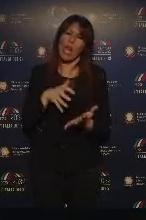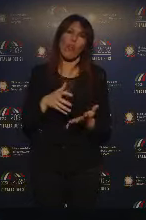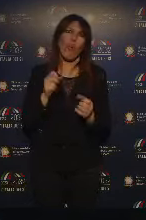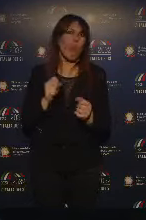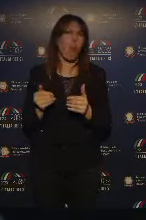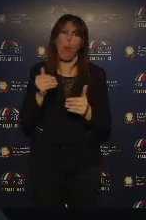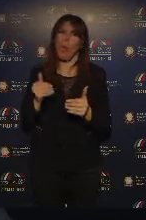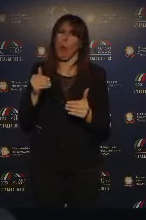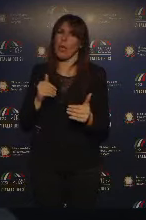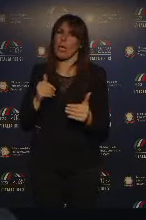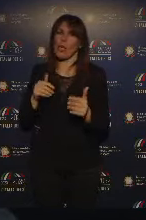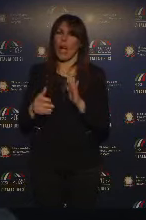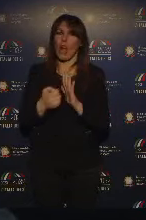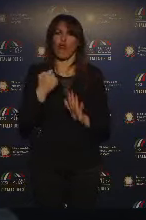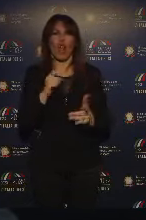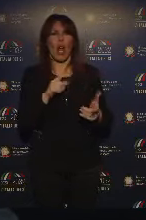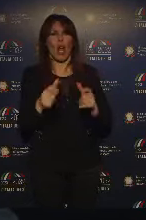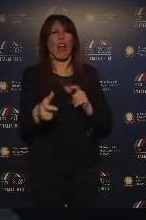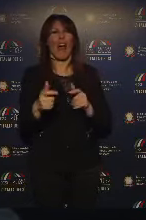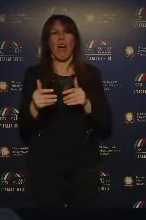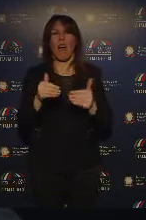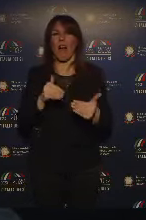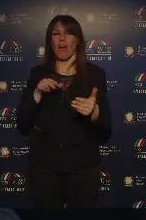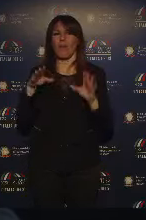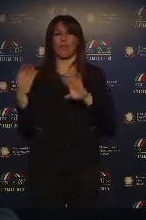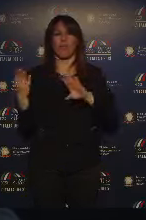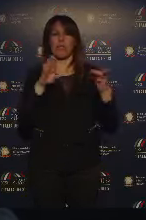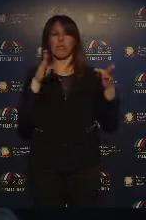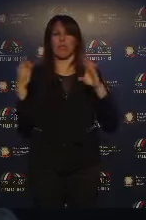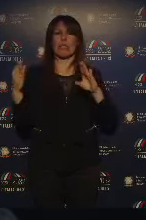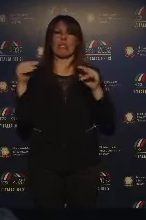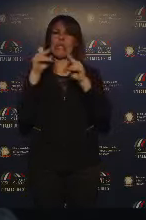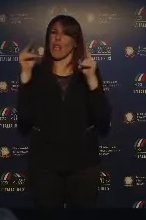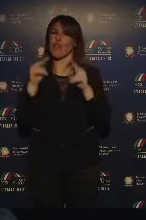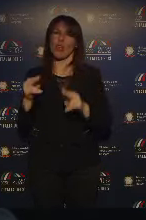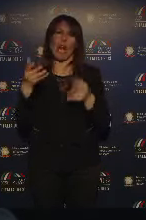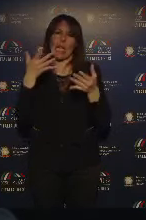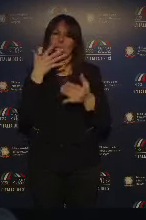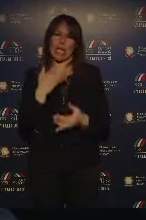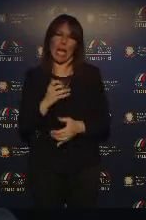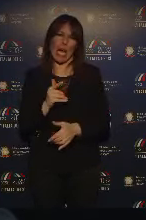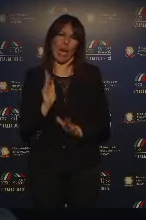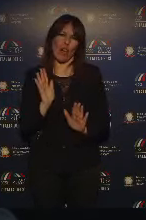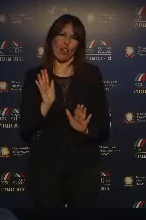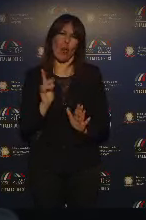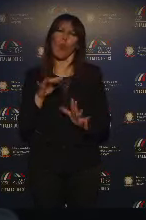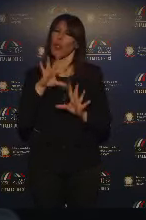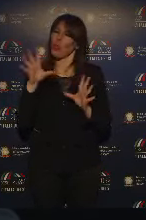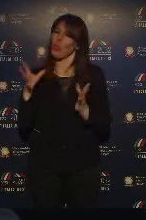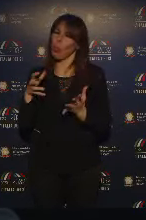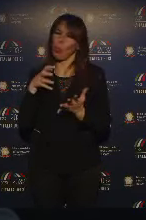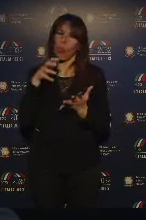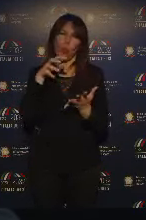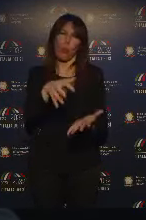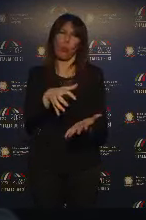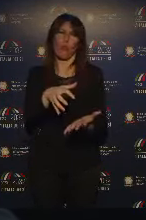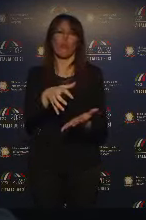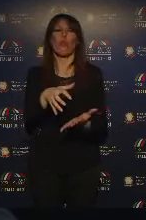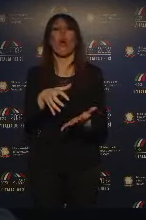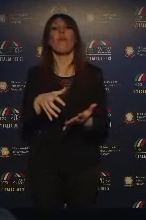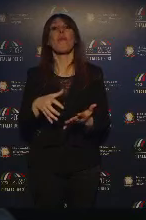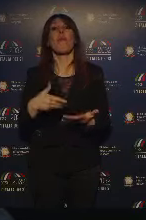L'Avanti e indietro ci dà poca serietà a livello internazionale e il no degli ambientalisti è